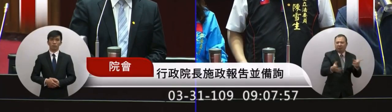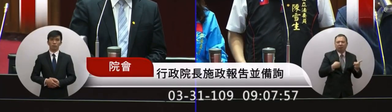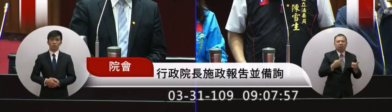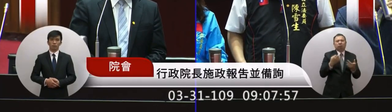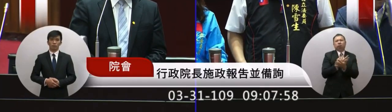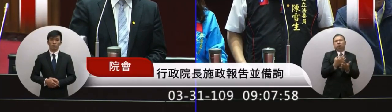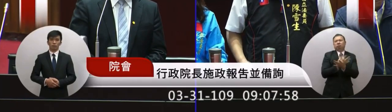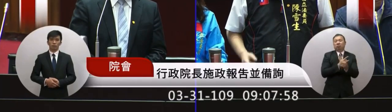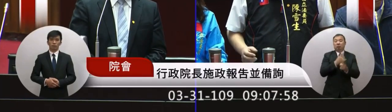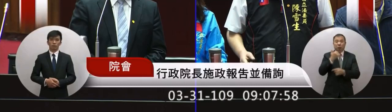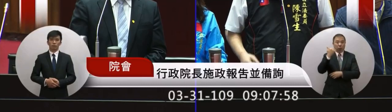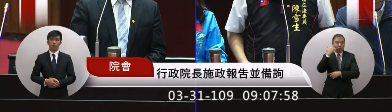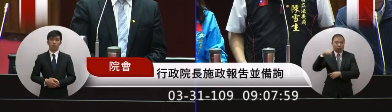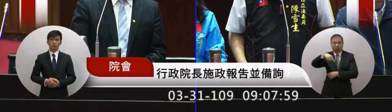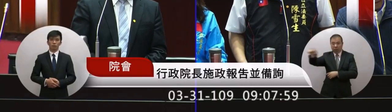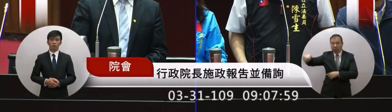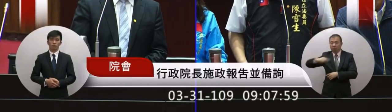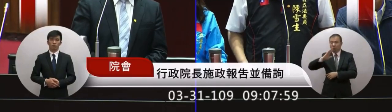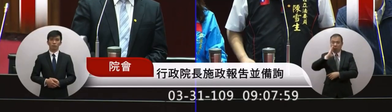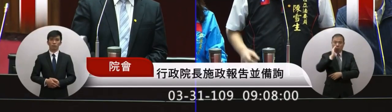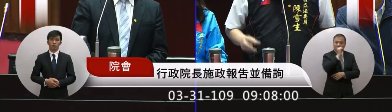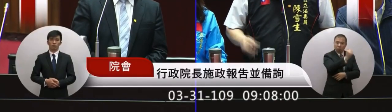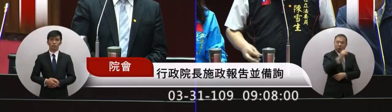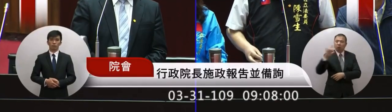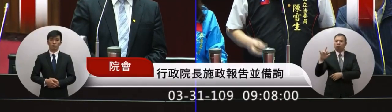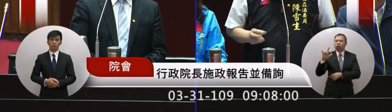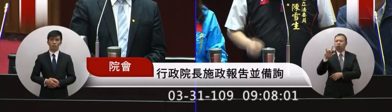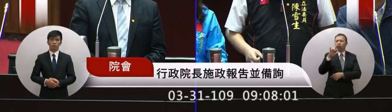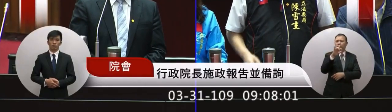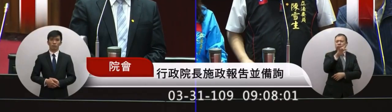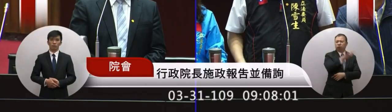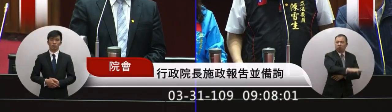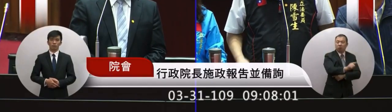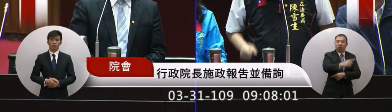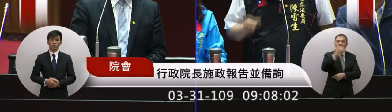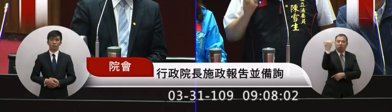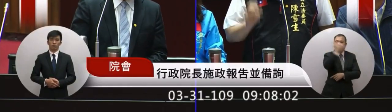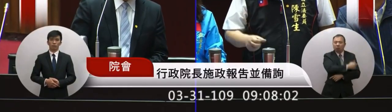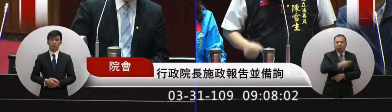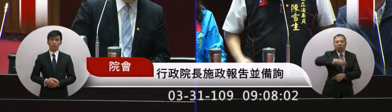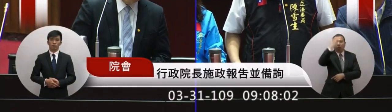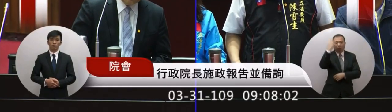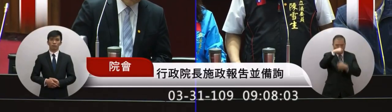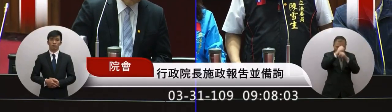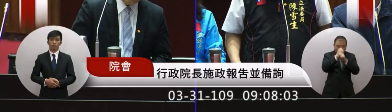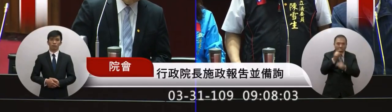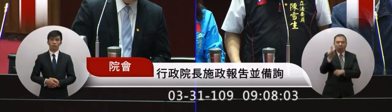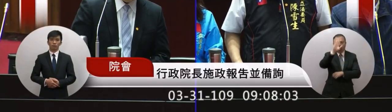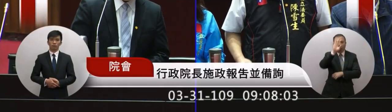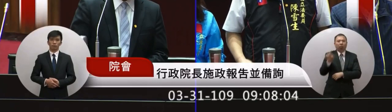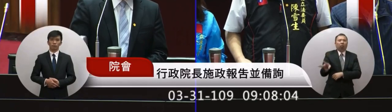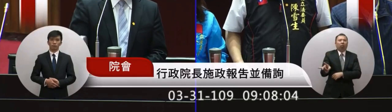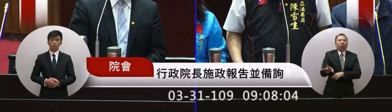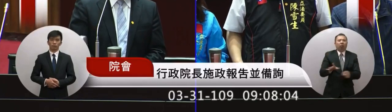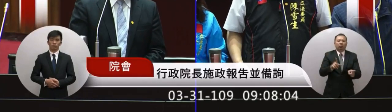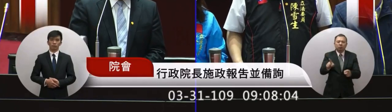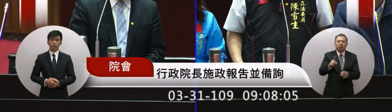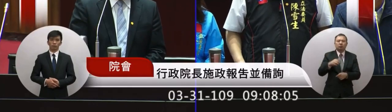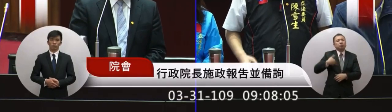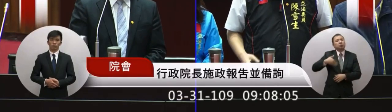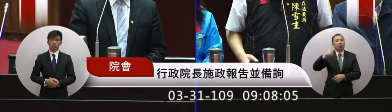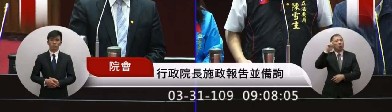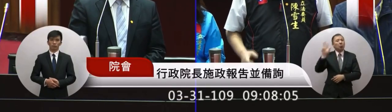到离岛的时候发生确诊的话，或是不知情的情况之下造成社区的感